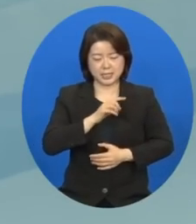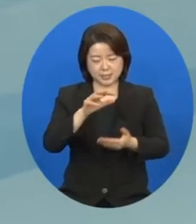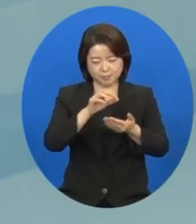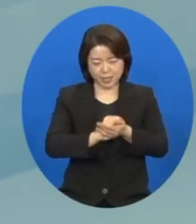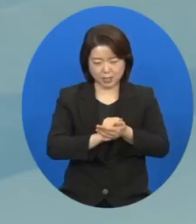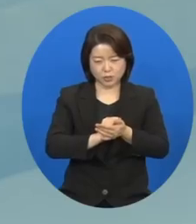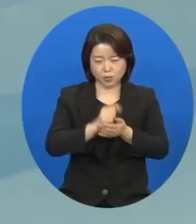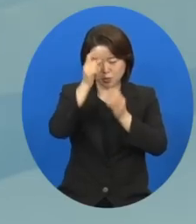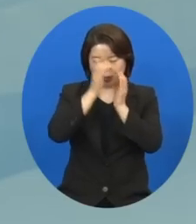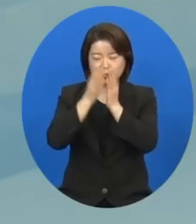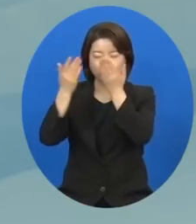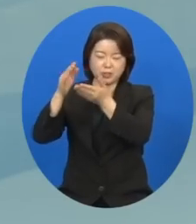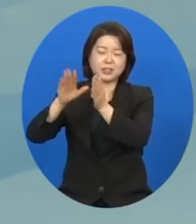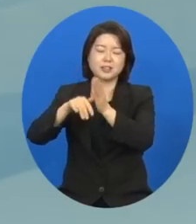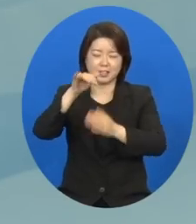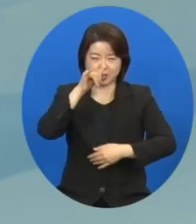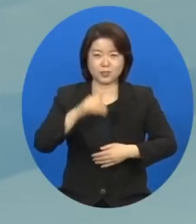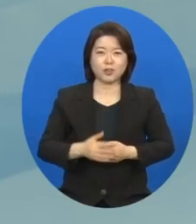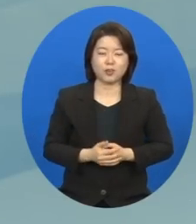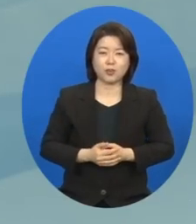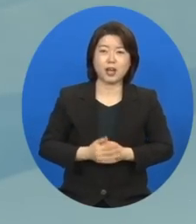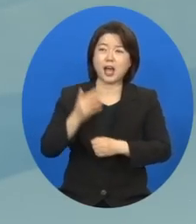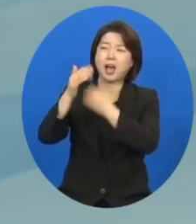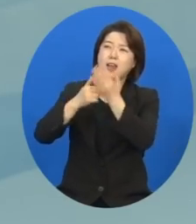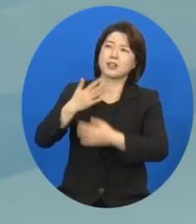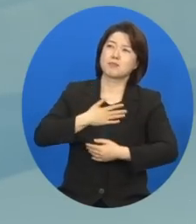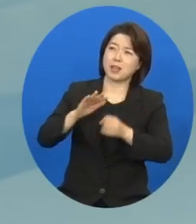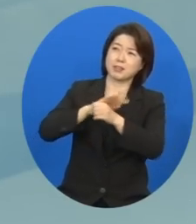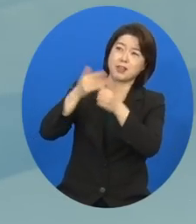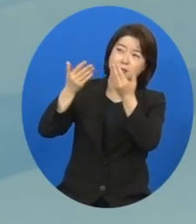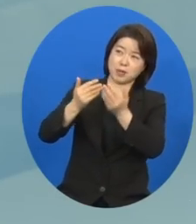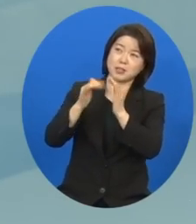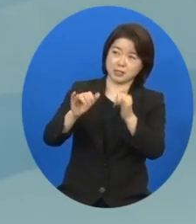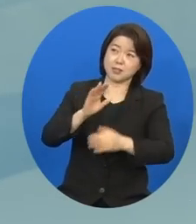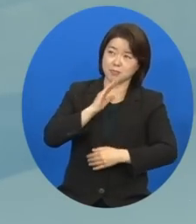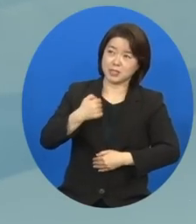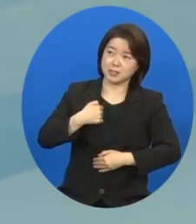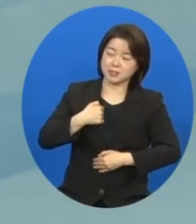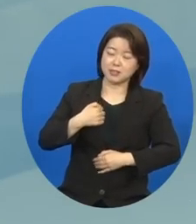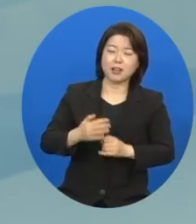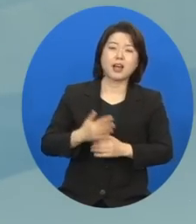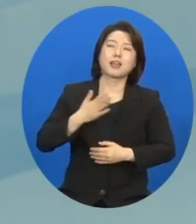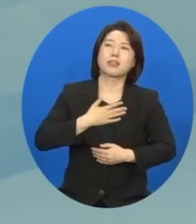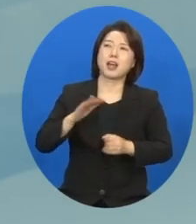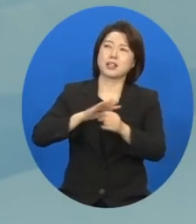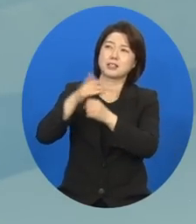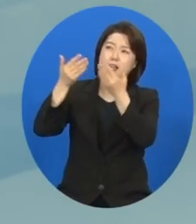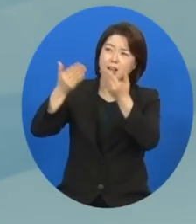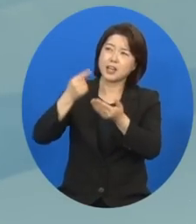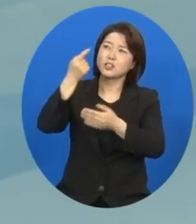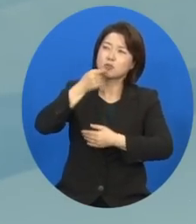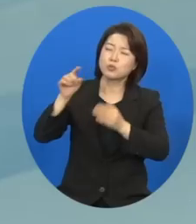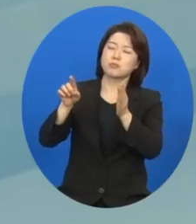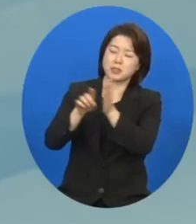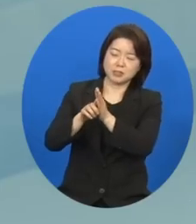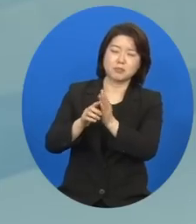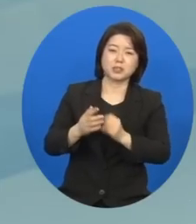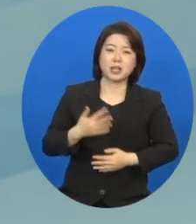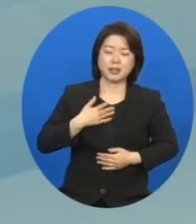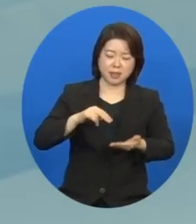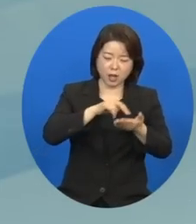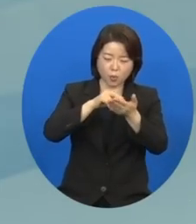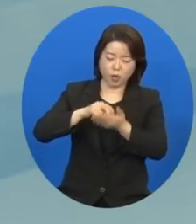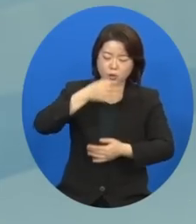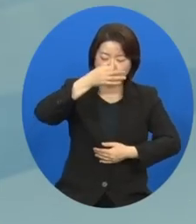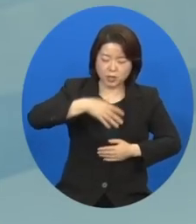기도할 때도 있었어요. 하나님 사랑받는 자라고 하셨죠. 하나님 저를 사랑하신 줄로 믿습니다. 하나님 외롭고